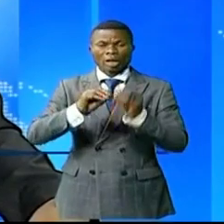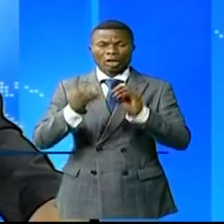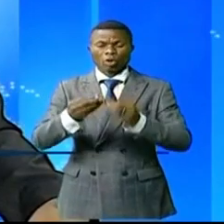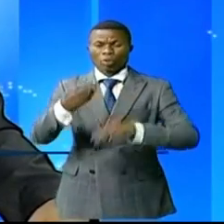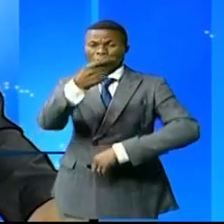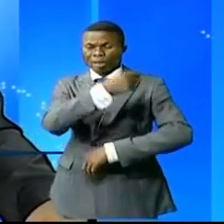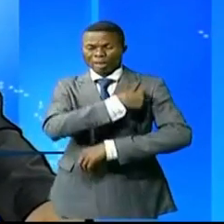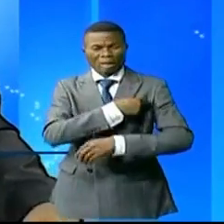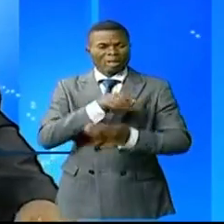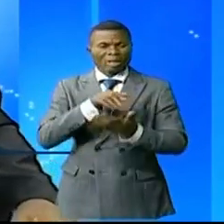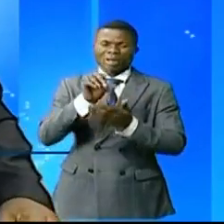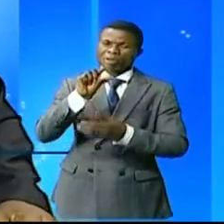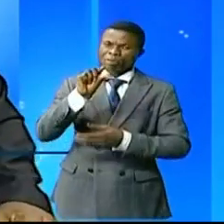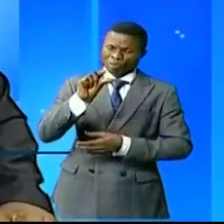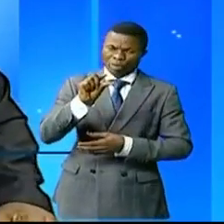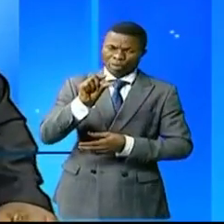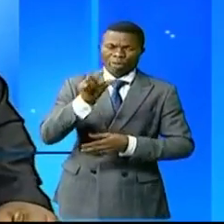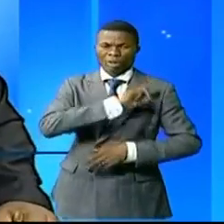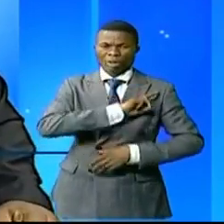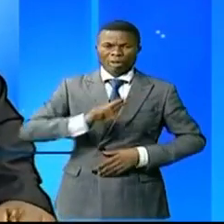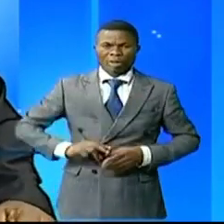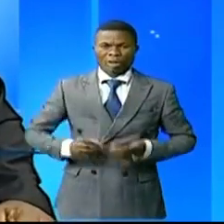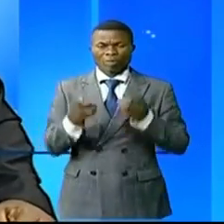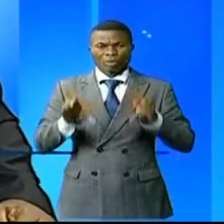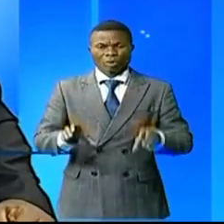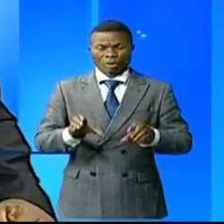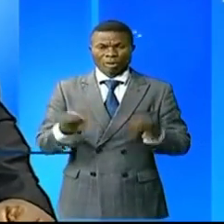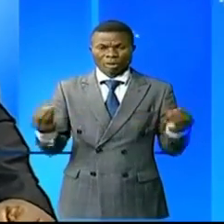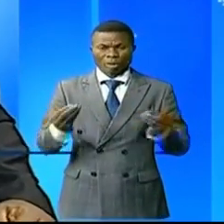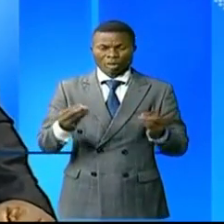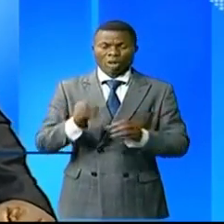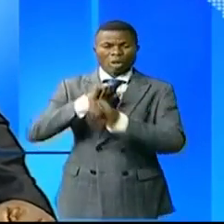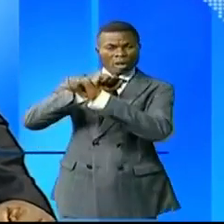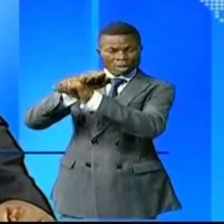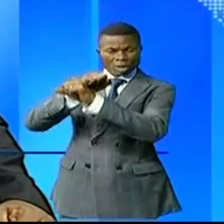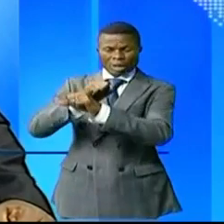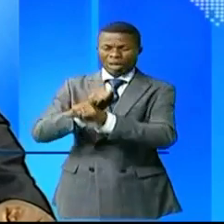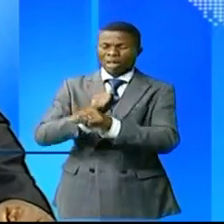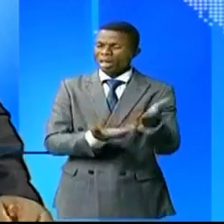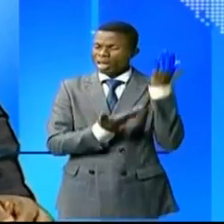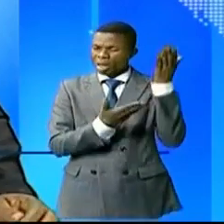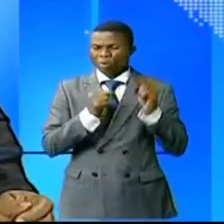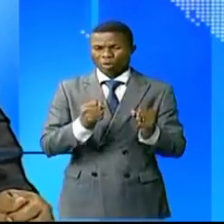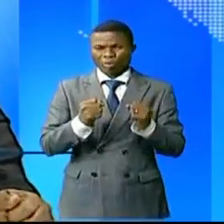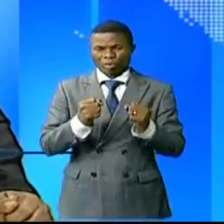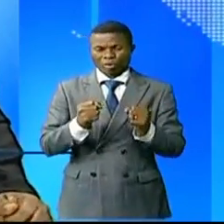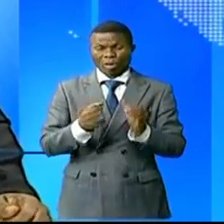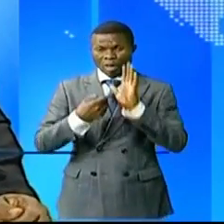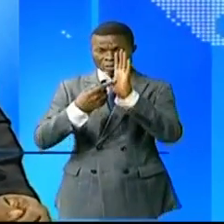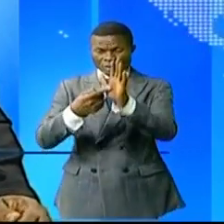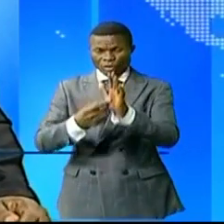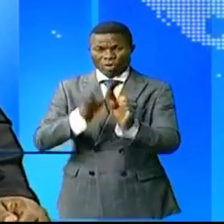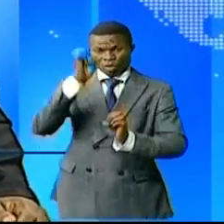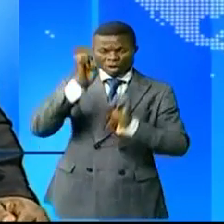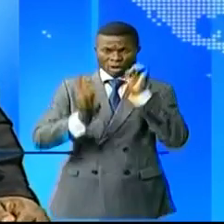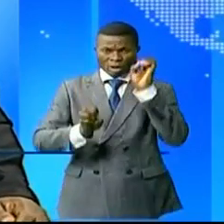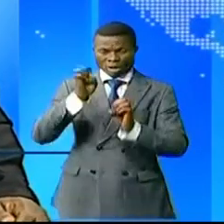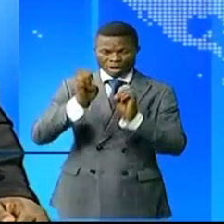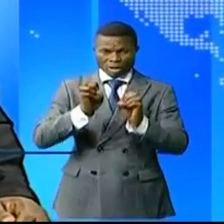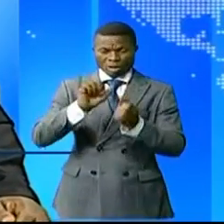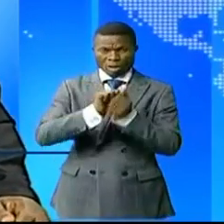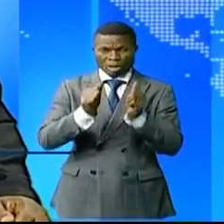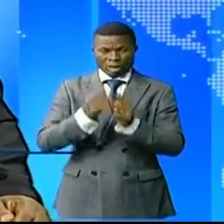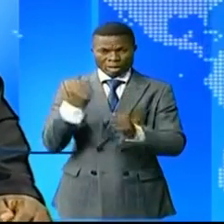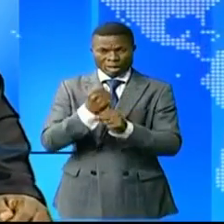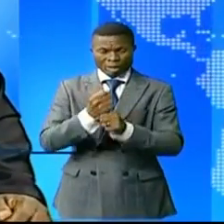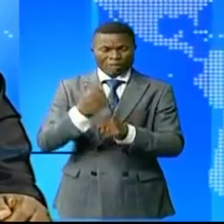encore faibles en République démocratique du Congo, d'où la prévention est impérieuse. C'est ce qui justifie l'évaluation du niveau opérationnel